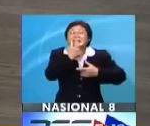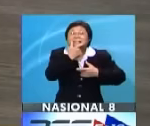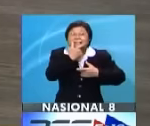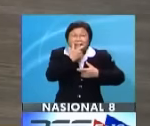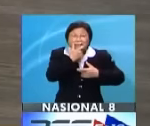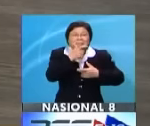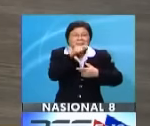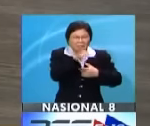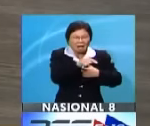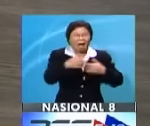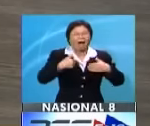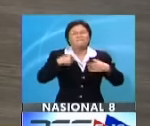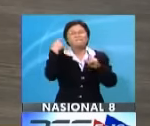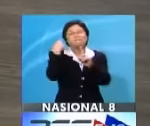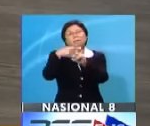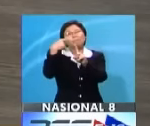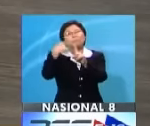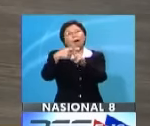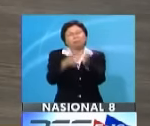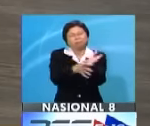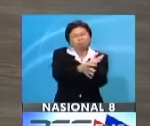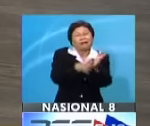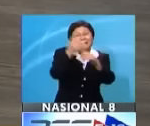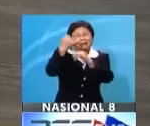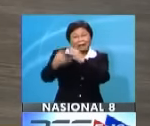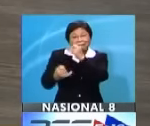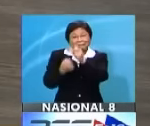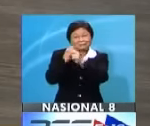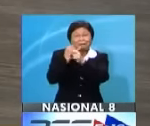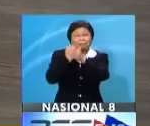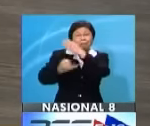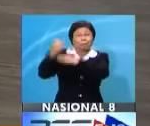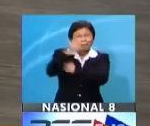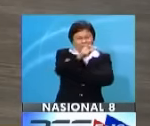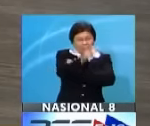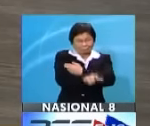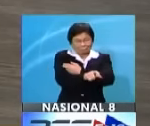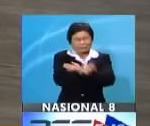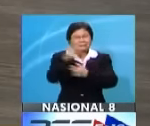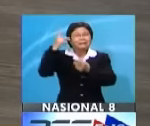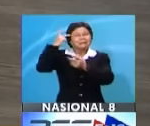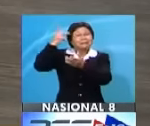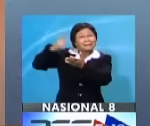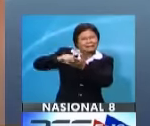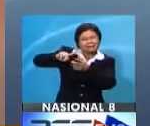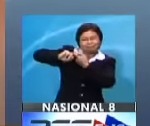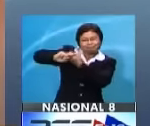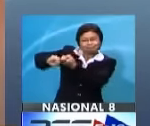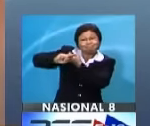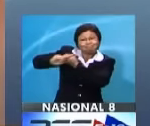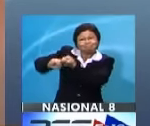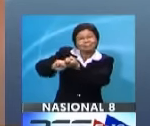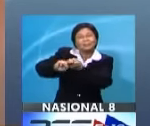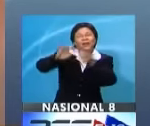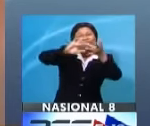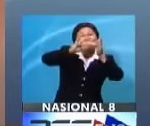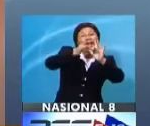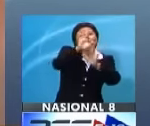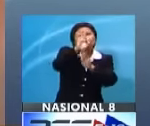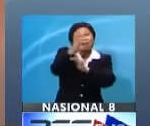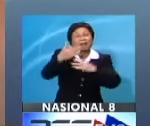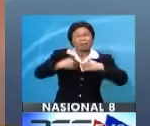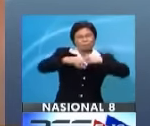tersebut didapati positif ganja. Akhir tahun lepas, suspek dikatakan berkenalan dengan seseorang menerusi laman Facebook